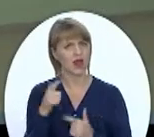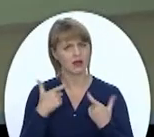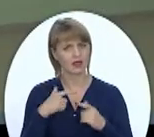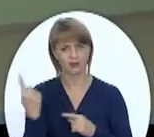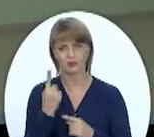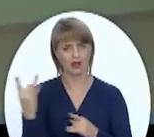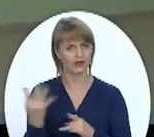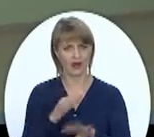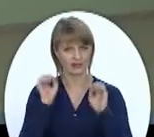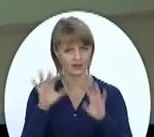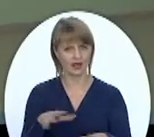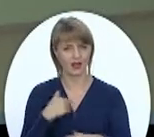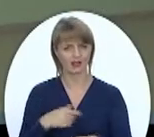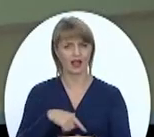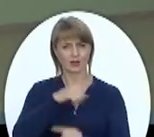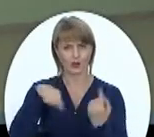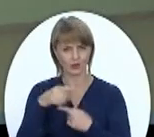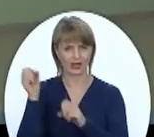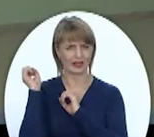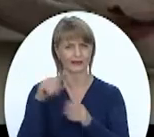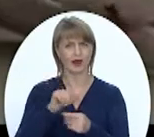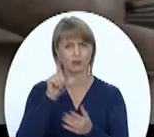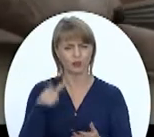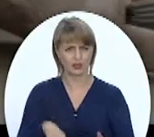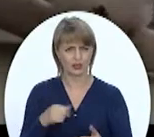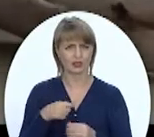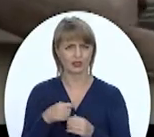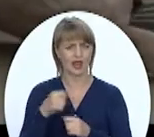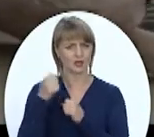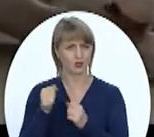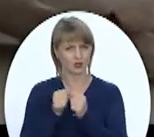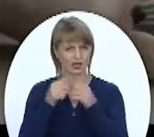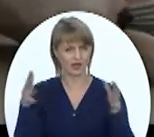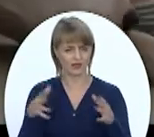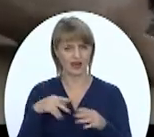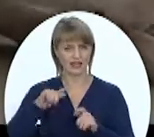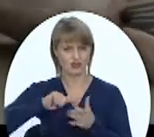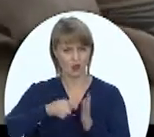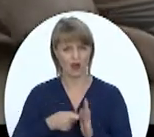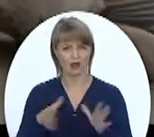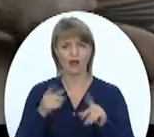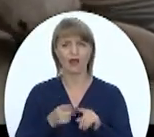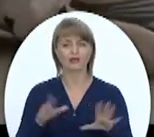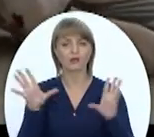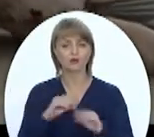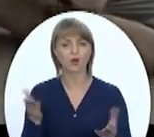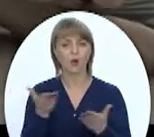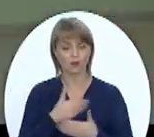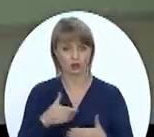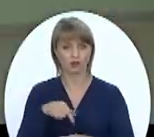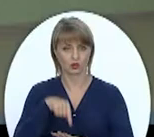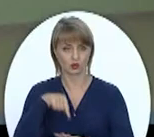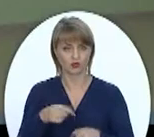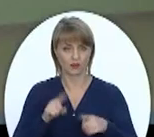первого раза, нас крутили, кидали бутылки, открывали зонтики, щипали, потому что это все, ну, мы проходим это